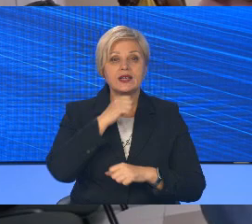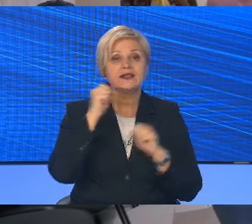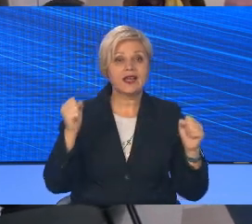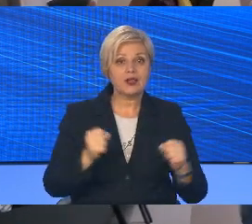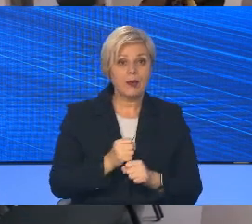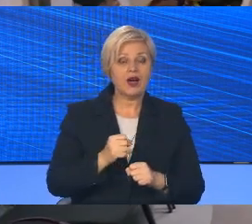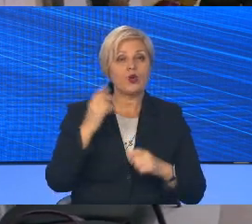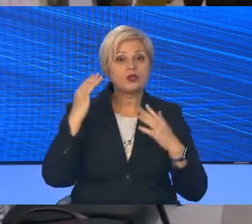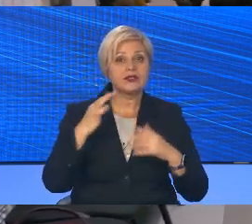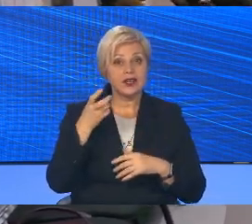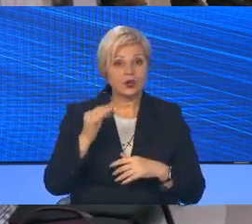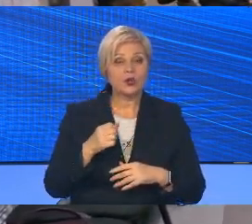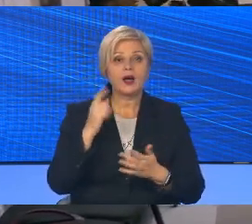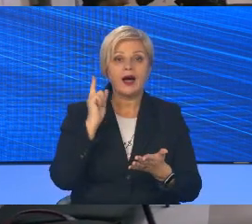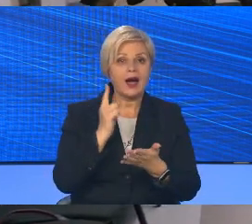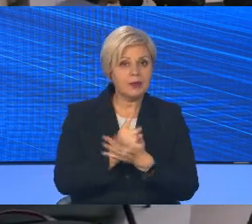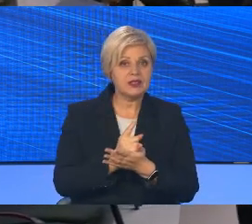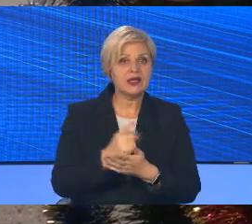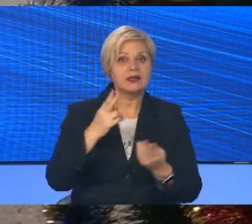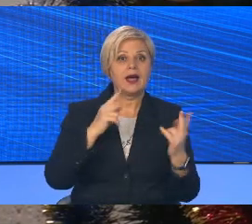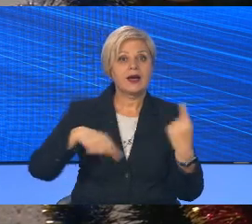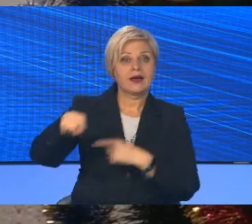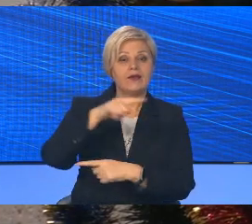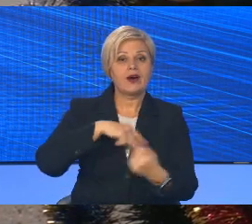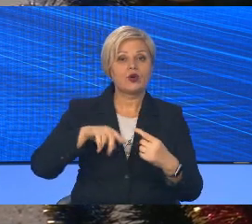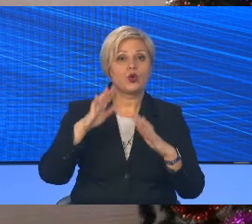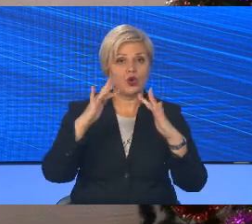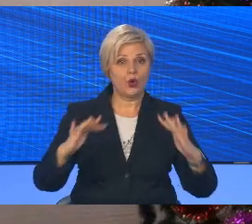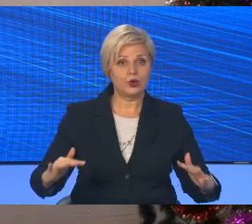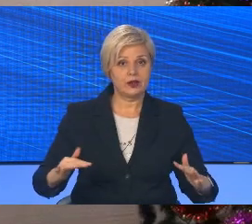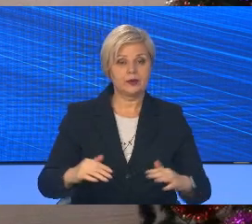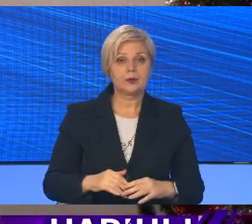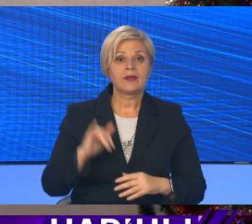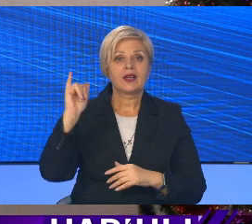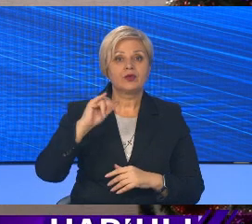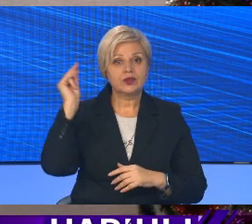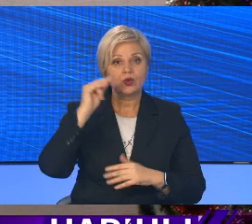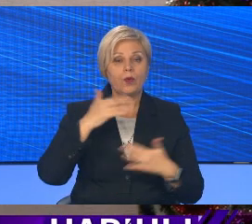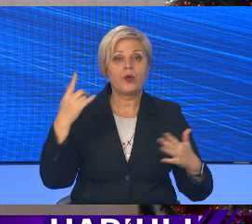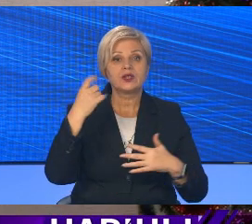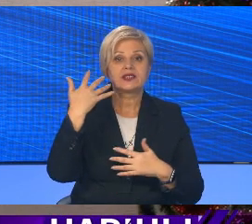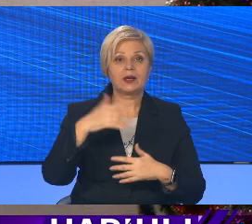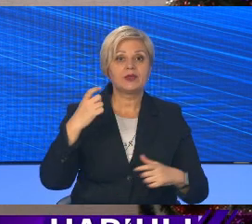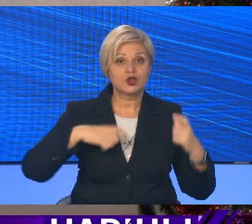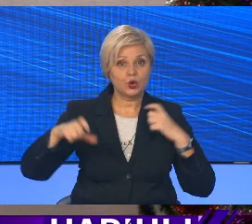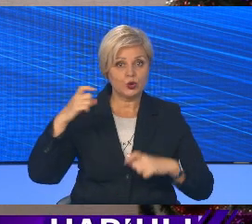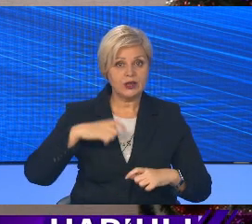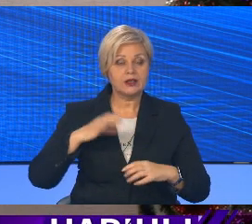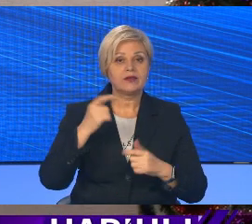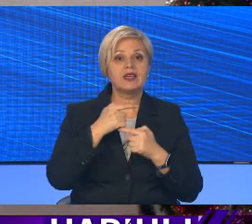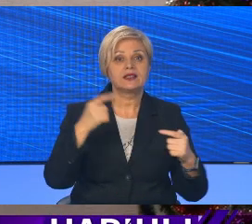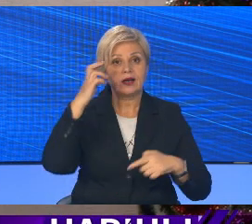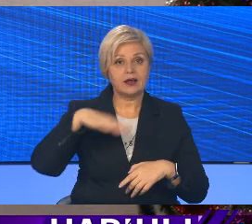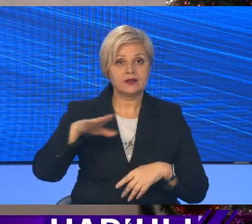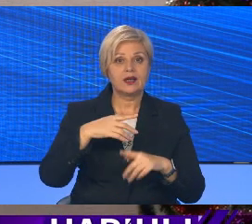і Снігуркою, обов'язковий елемент – карагод вокруг новогодньої ёлки. В університеті вчиться більше 150 студентів з різних